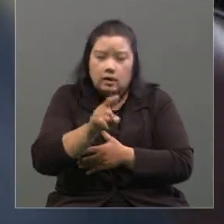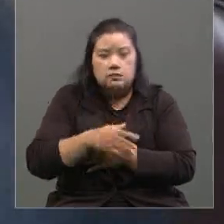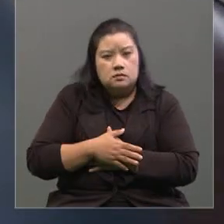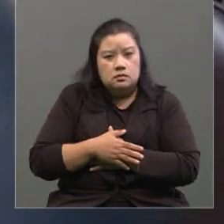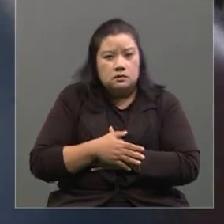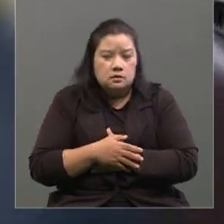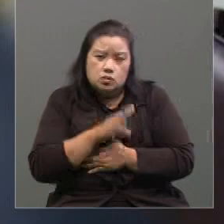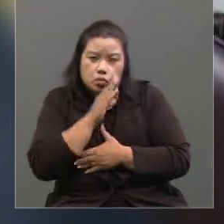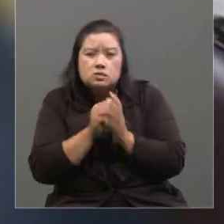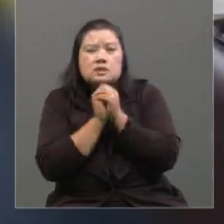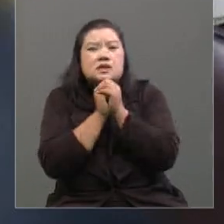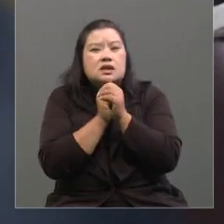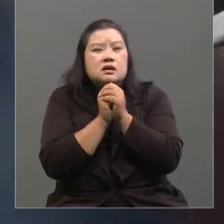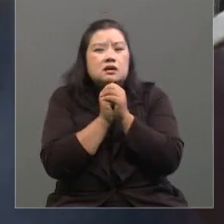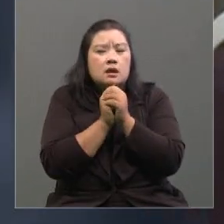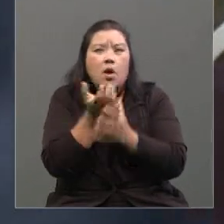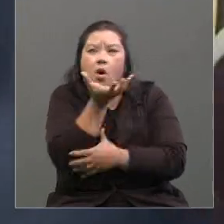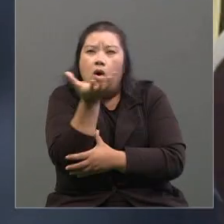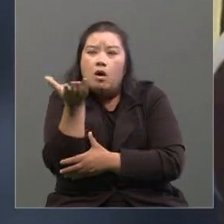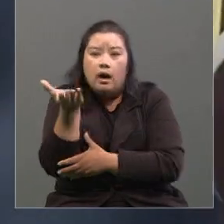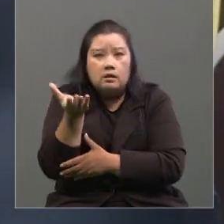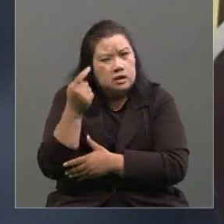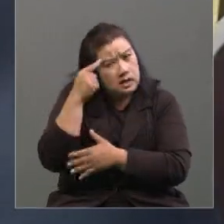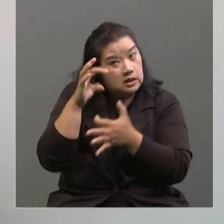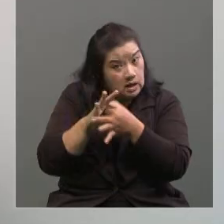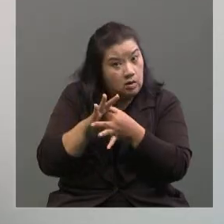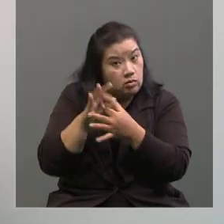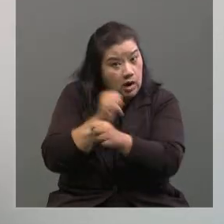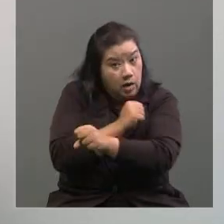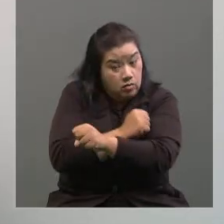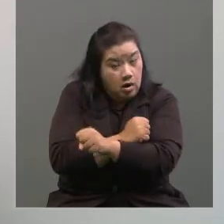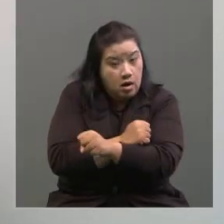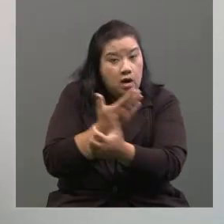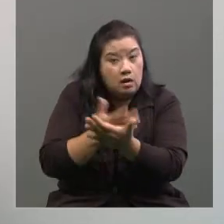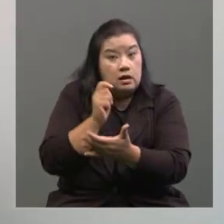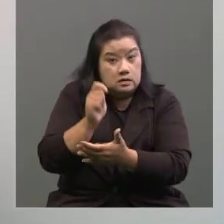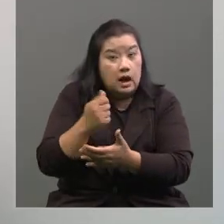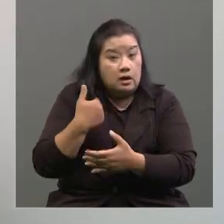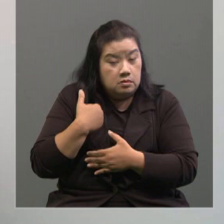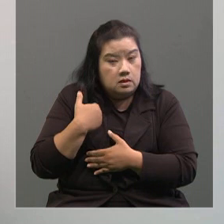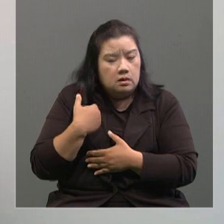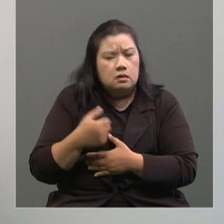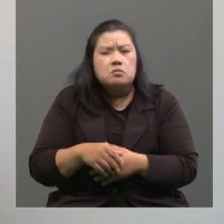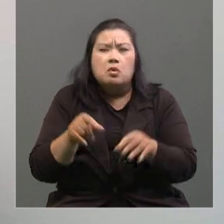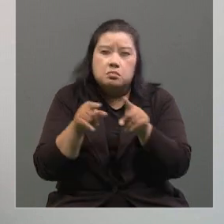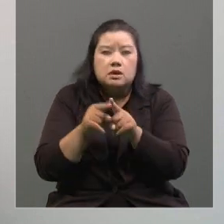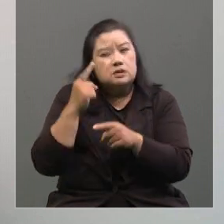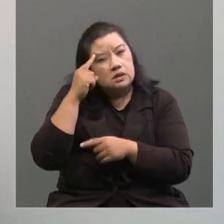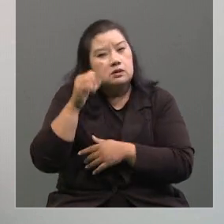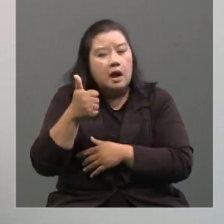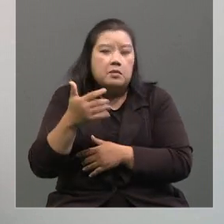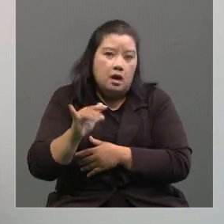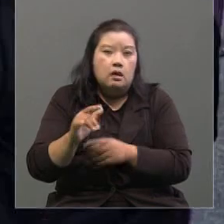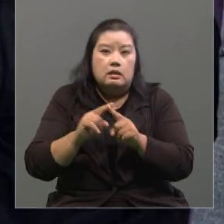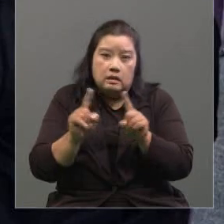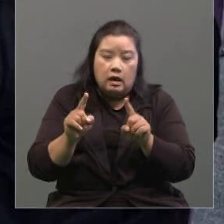งเคสนี้เลยเนี่ยเข้าข่ายกระบวนการค้ามนุษย์หรือไม่เนี่ยท่านรีบอกแบบนี้บอกว่ามันก็มีความเป็นไปได้ในทุกกรณีแต่กระทรวง